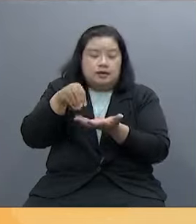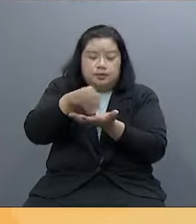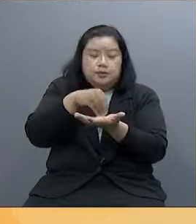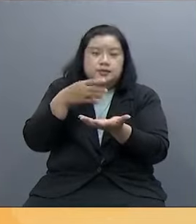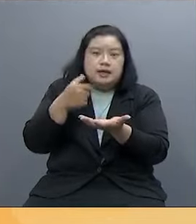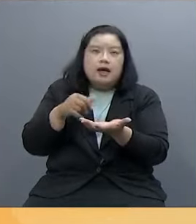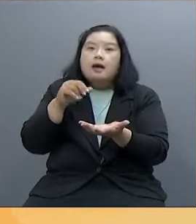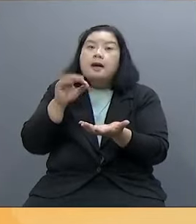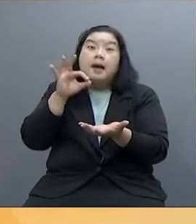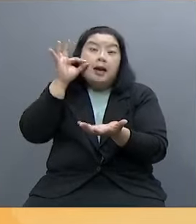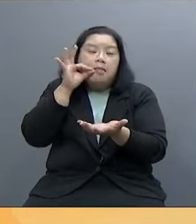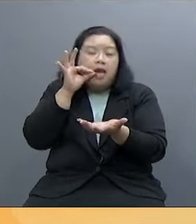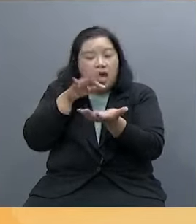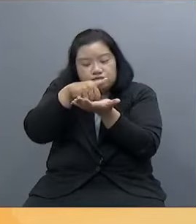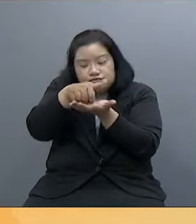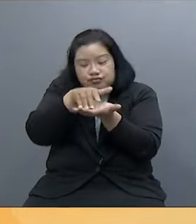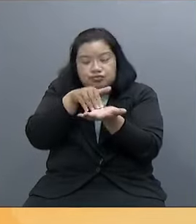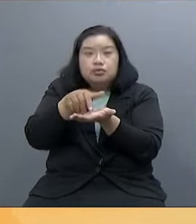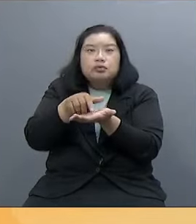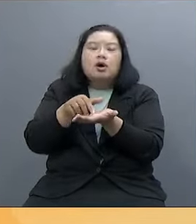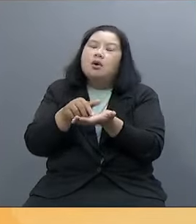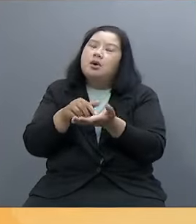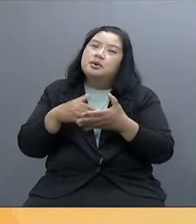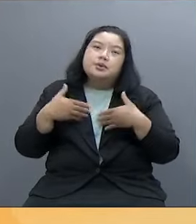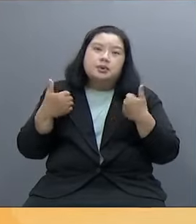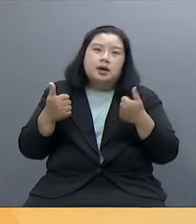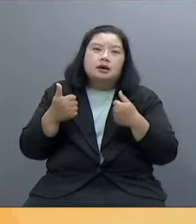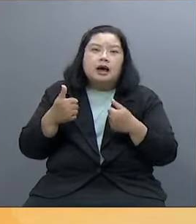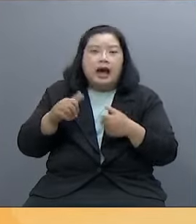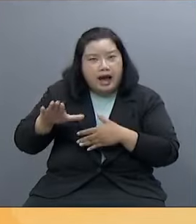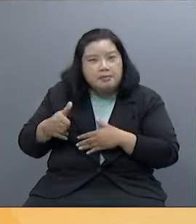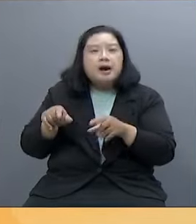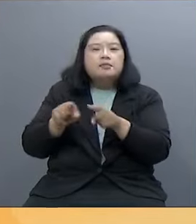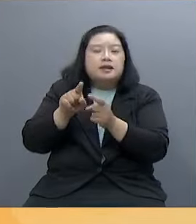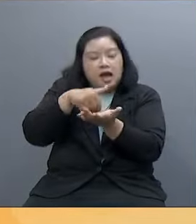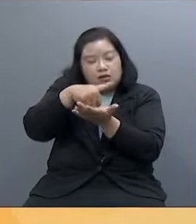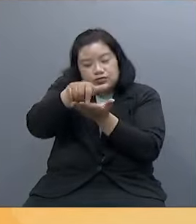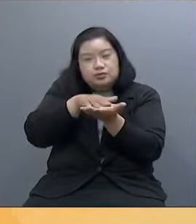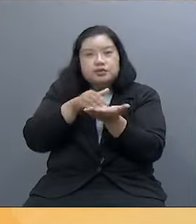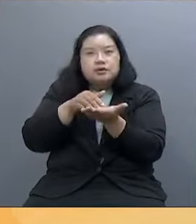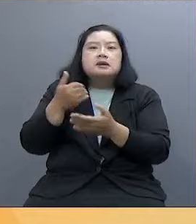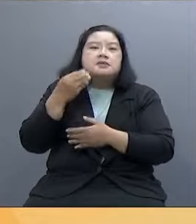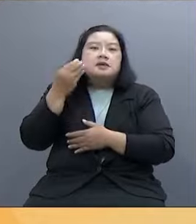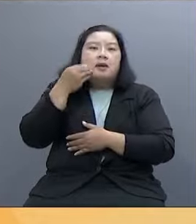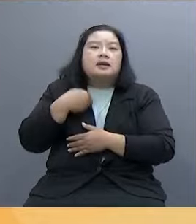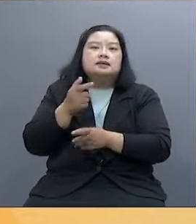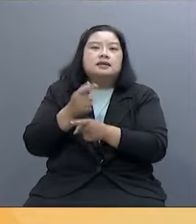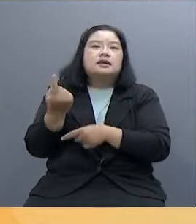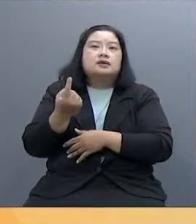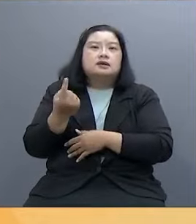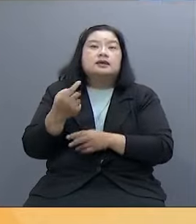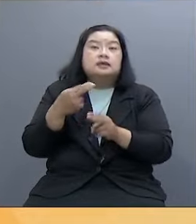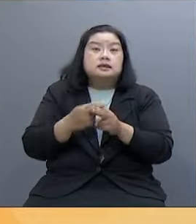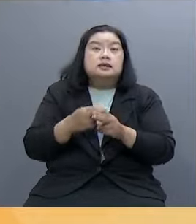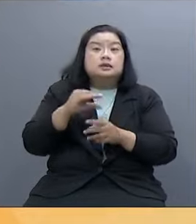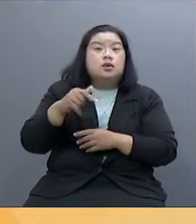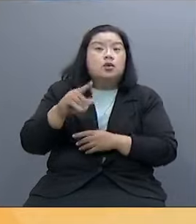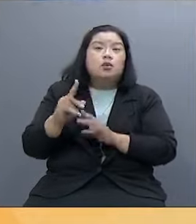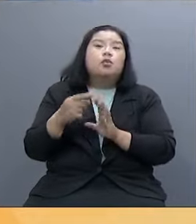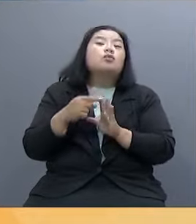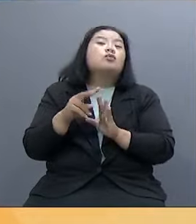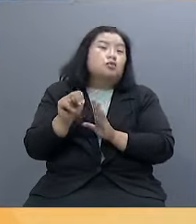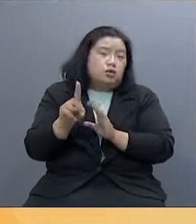พอได้น้ำแข็งอะค่ะ นี่ให้กับสุนัขที่บ้านป ่ะใช่ใช่ค่ะมีเลี้ยงไว้1ตัว มีเลี้ยงไว้1ตัวชื่ออะไร โชกุน โอ้ชื่อโชกุนนี